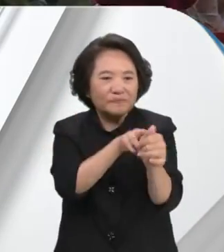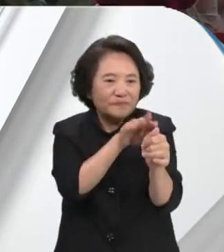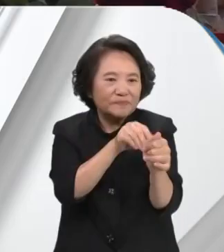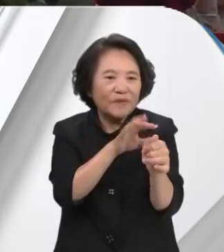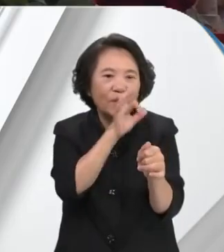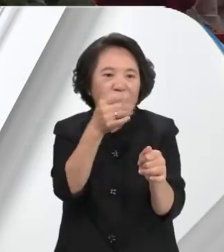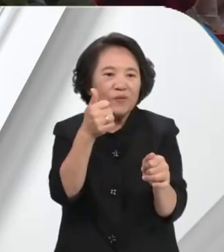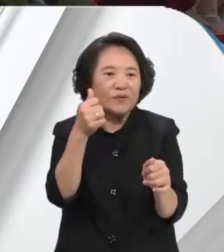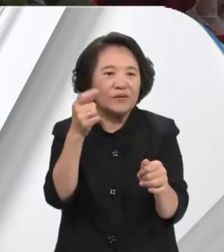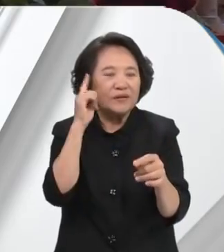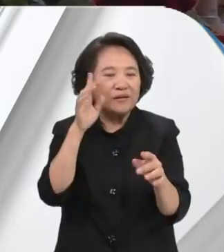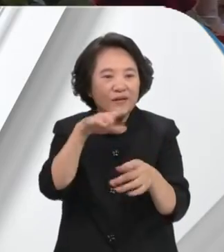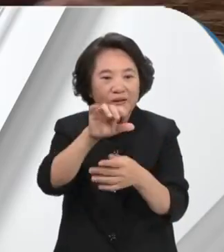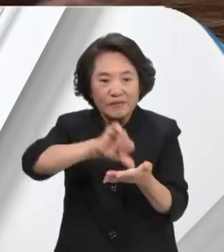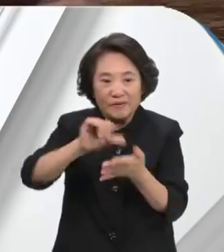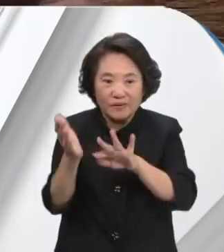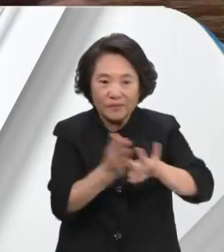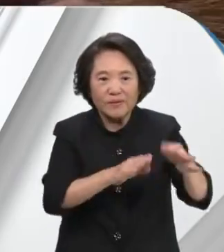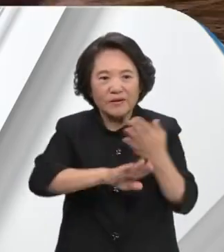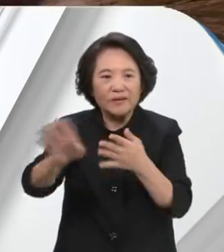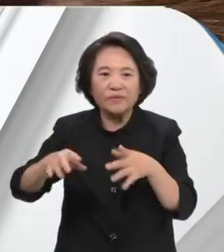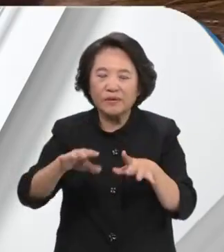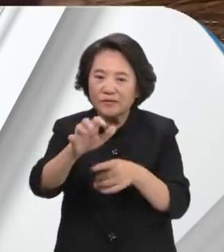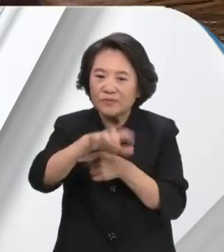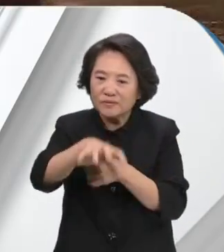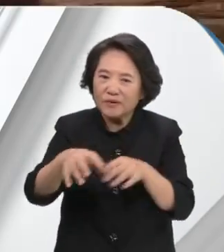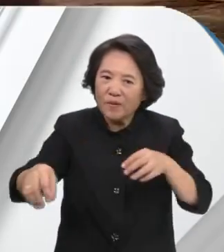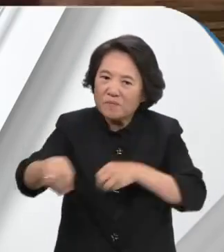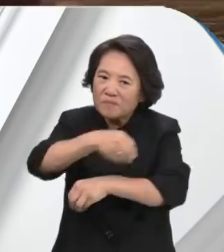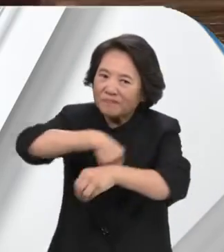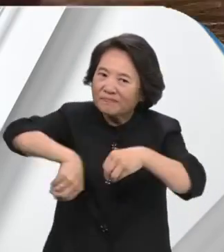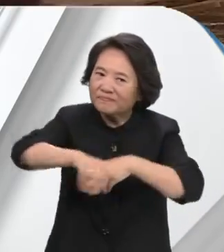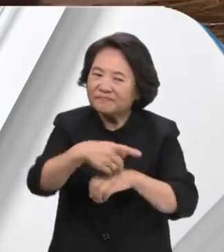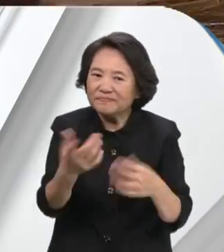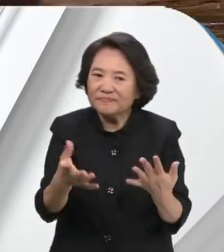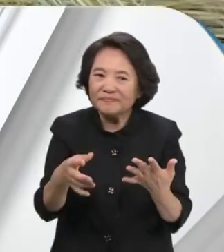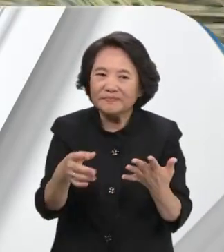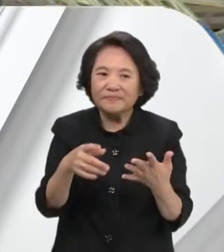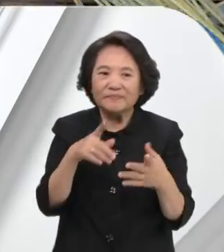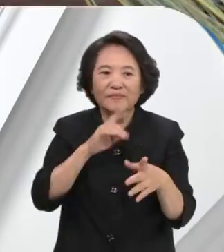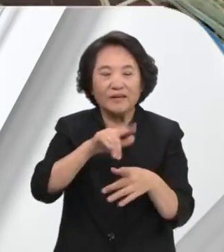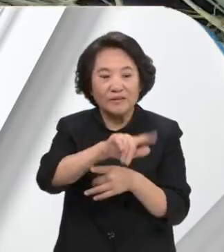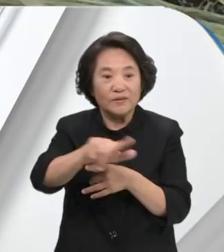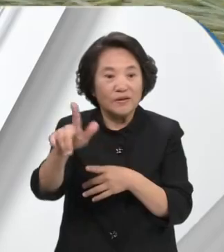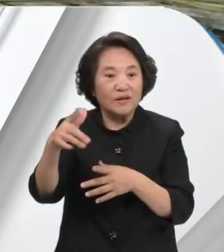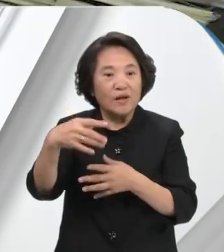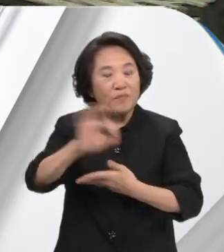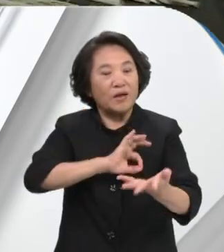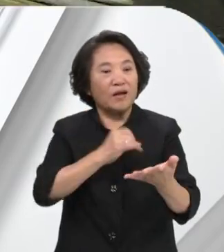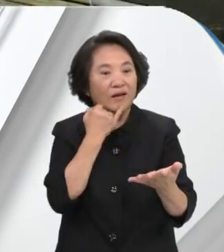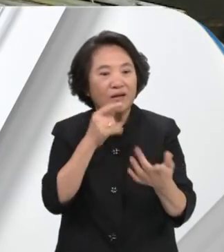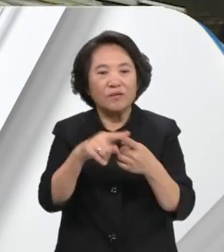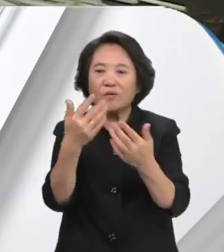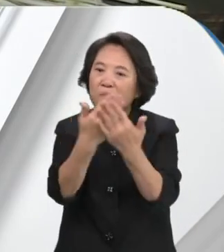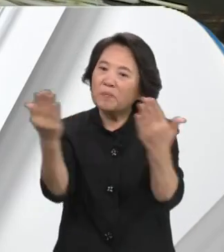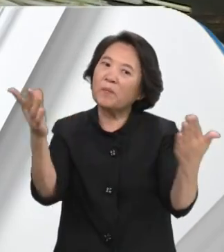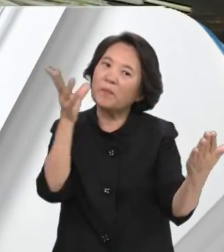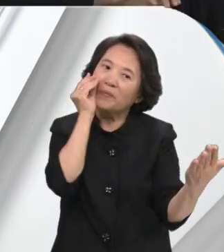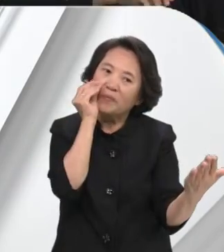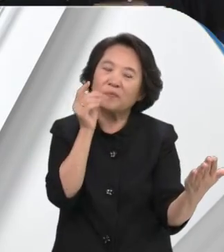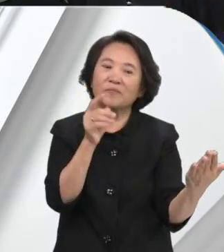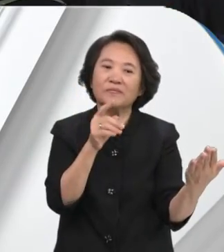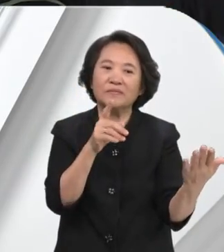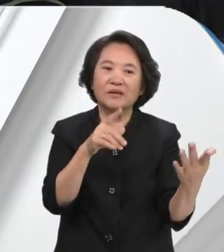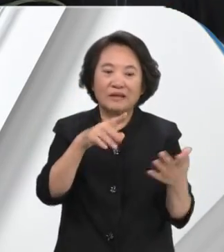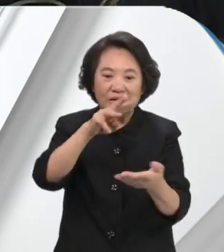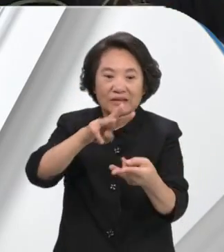上错，更中意爱农场经营的方式。 做农场的时候可以卖给客人，或者是给客人展示，不单单就是